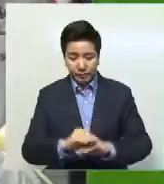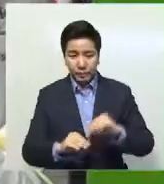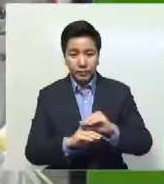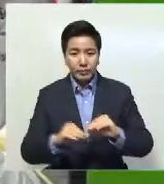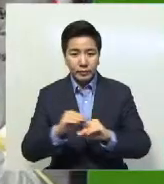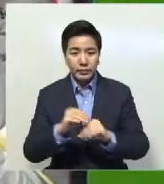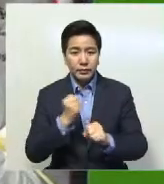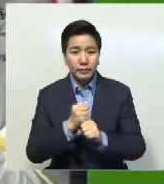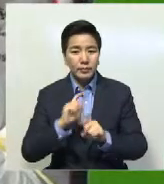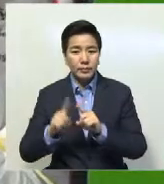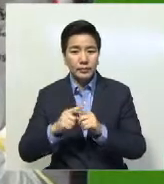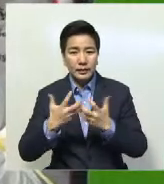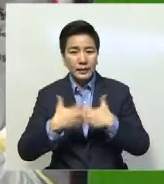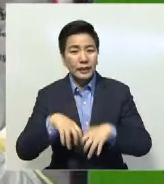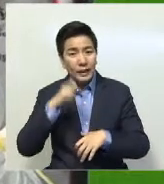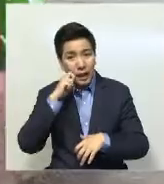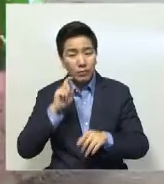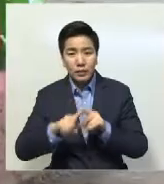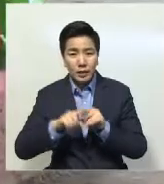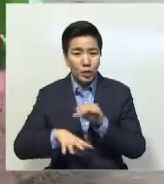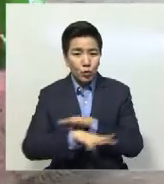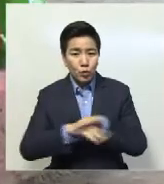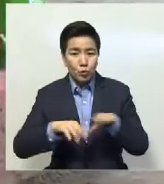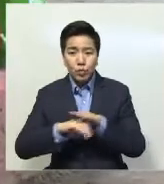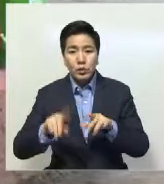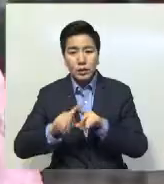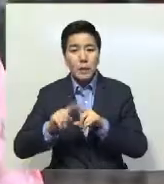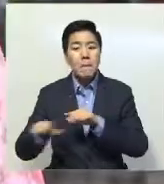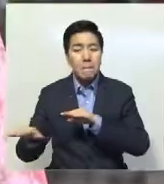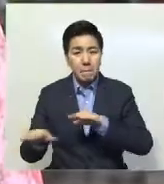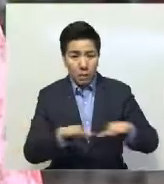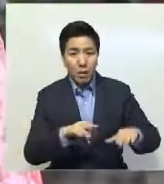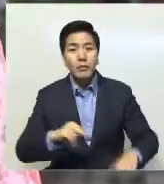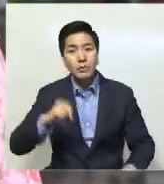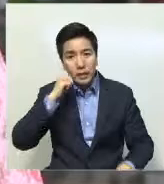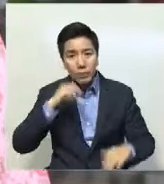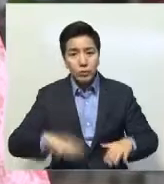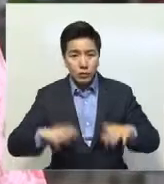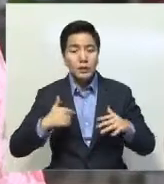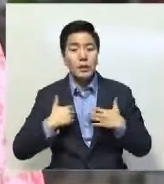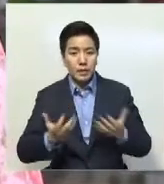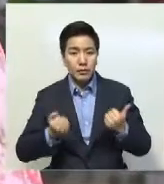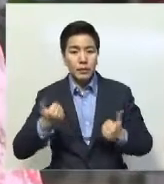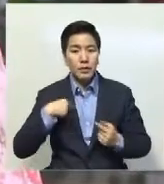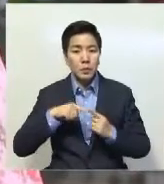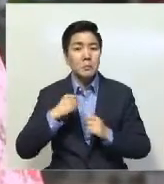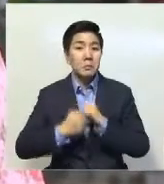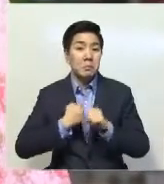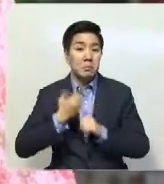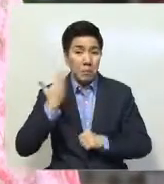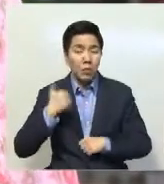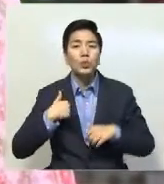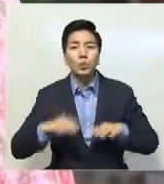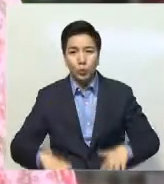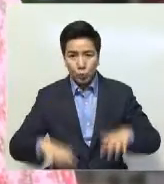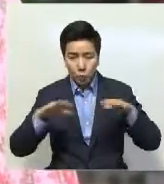ายมีเตรียมเครื่องสูบน้ำมาเพื่อที่จะพร้อมรับสถานการณ์นะคะท่วมค่ะปีที่แล้วท่วม